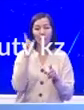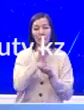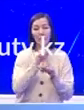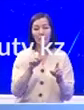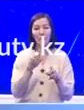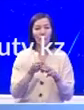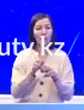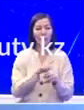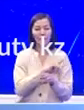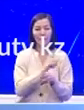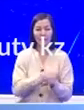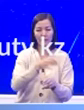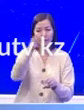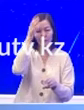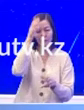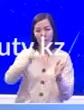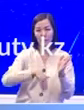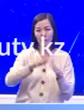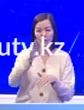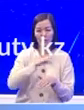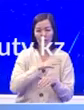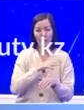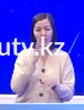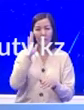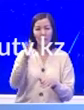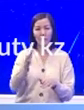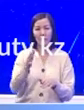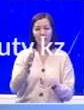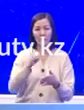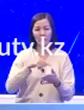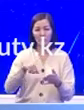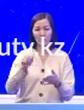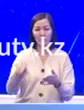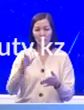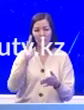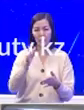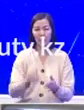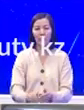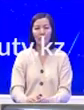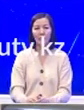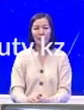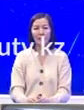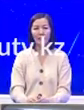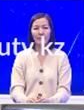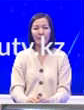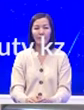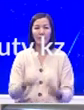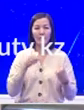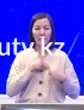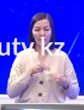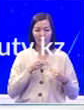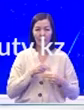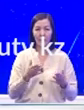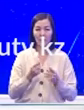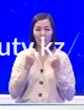шығады, келешекте жаңағы жазушы да шығады деп мен сенем. Еңбегі бұл кісінің әлгі телеге